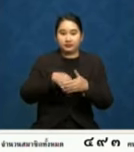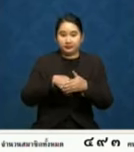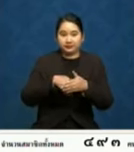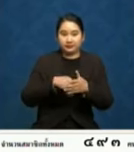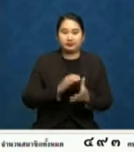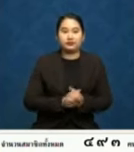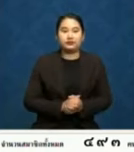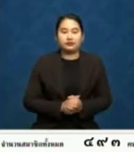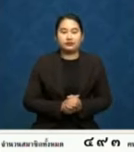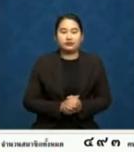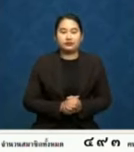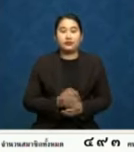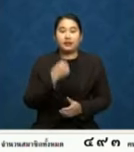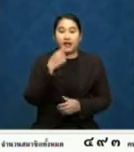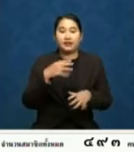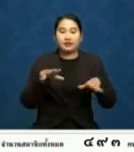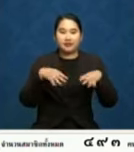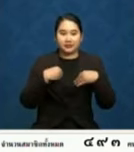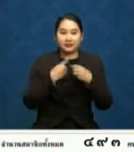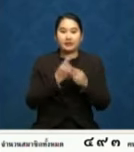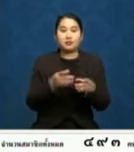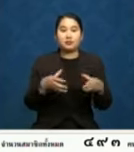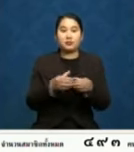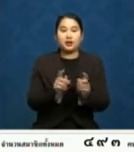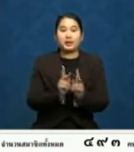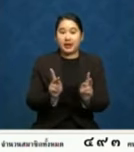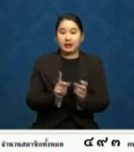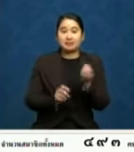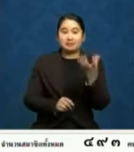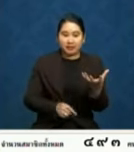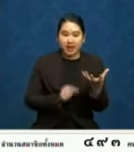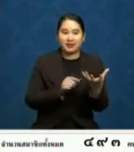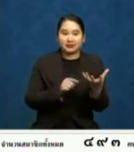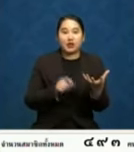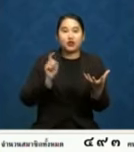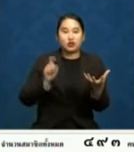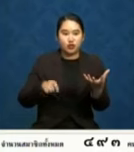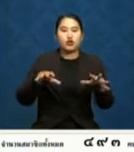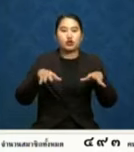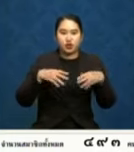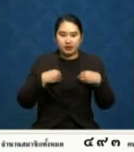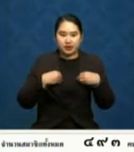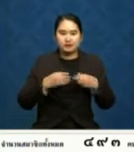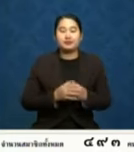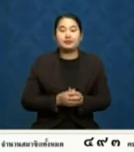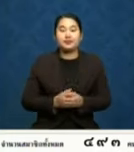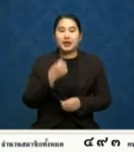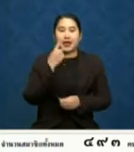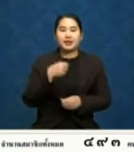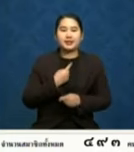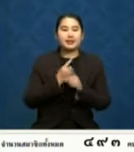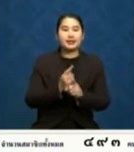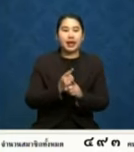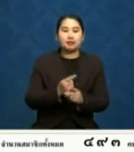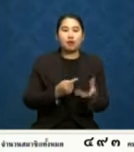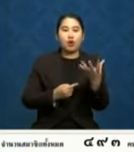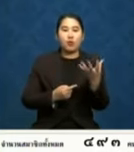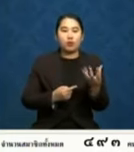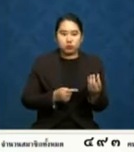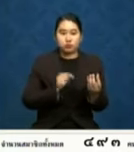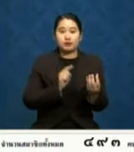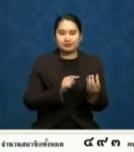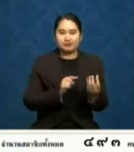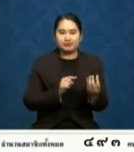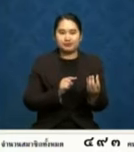สิทธิ์ออกเสียงลงคะแนนนะครับผู้ใดเห็นด้วยกับคณะกรรมาธิการเสียงข้างมากโปรดกดปุ่มเห็นด้วยผู้ใดเห็นด้วยกับคณะกรรมาธิการ